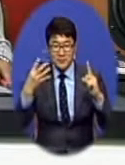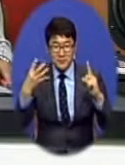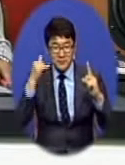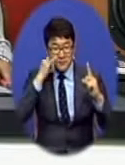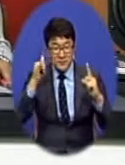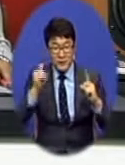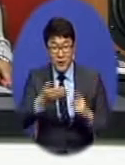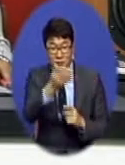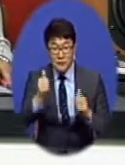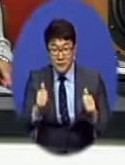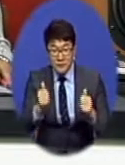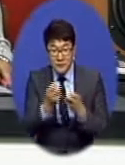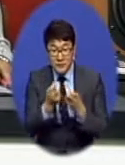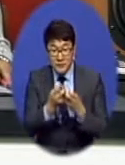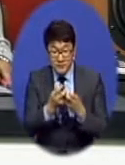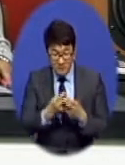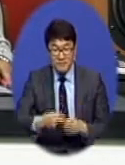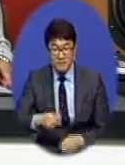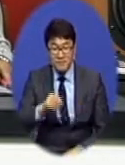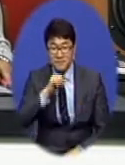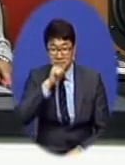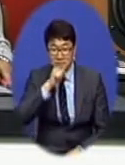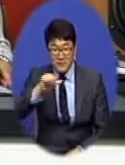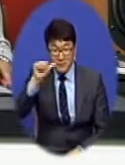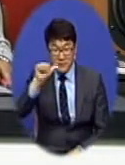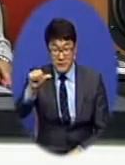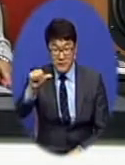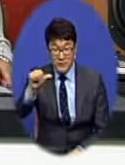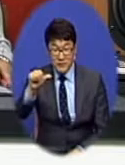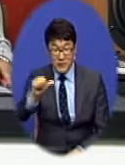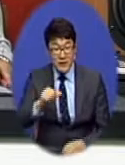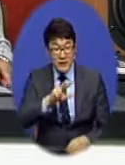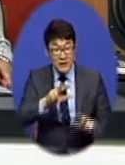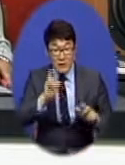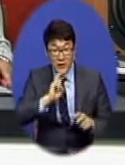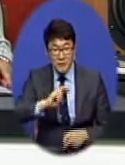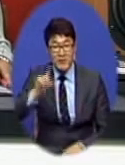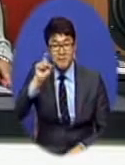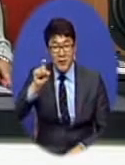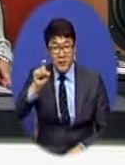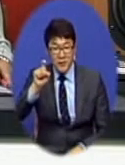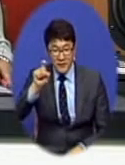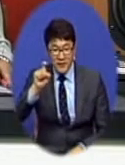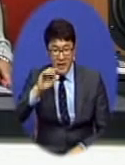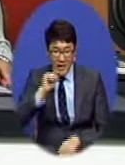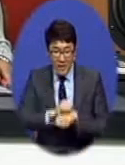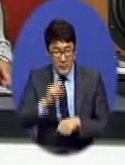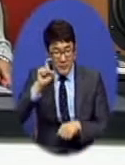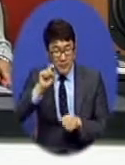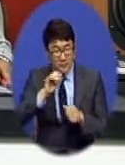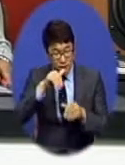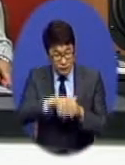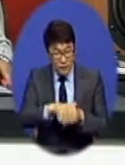ARS 060-608-1004 시청자 참여자 심사는 5번이고요. 자, 10번 임희숙님이 잘한다고 생각하시면 10번 누르시고 그다음